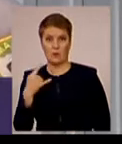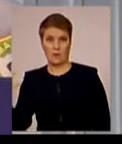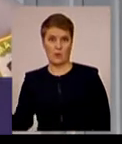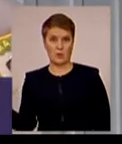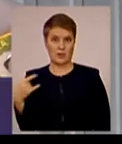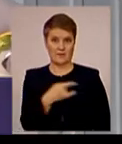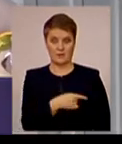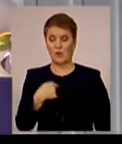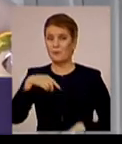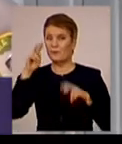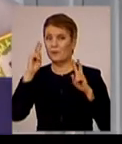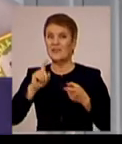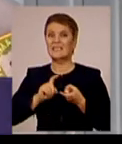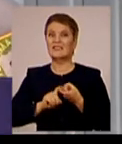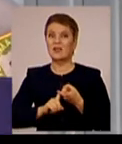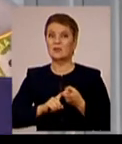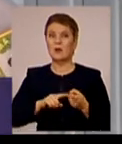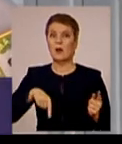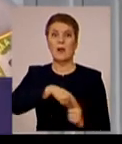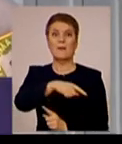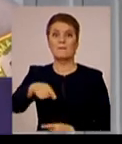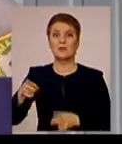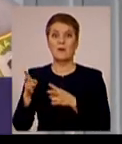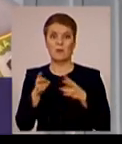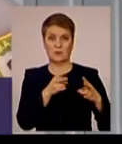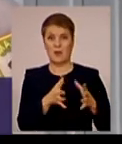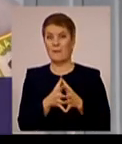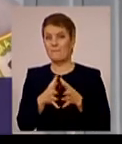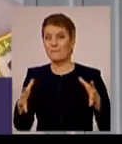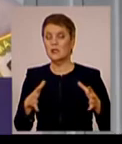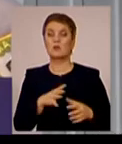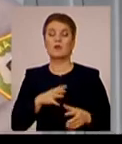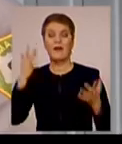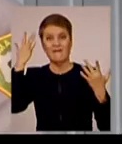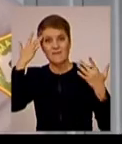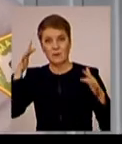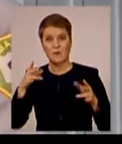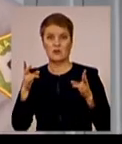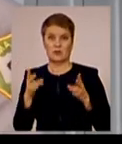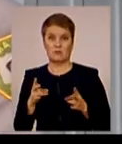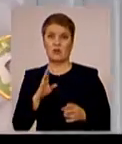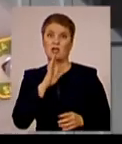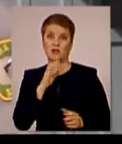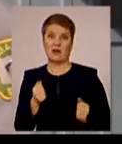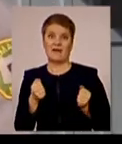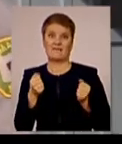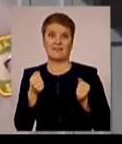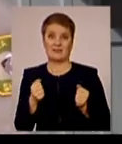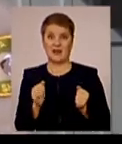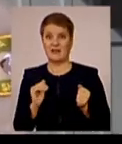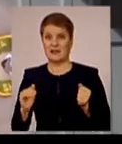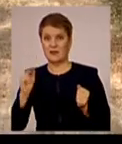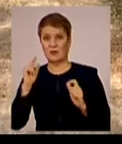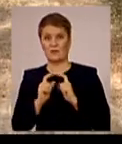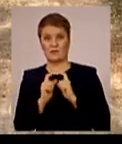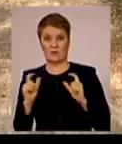Нам невідомо про якийсь зв'язок між постраждалими. Більшість із них стали випадковими жертвами. Жінка, я думаю, везла дитину в школу, їхала